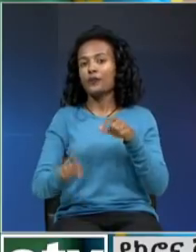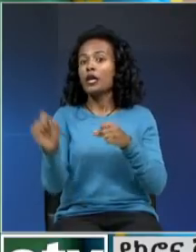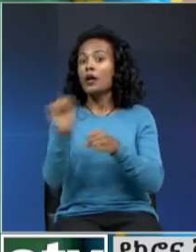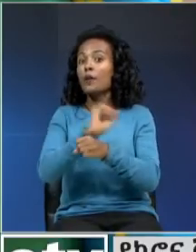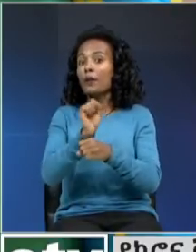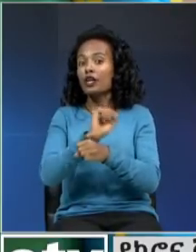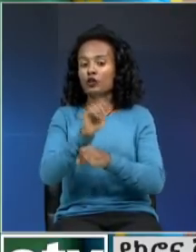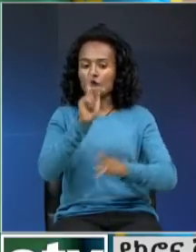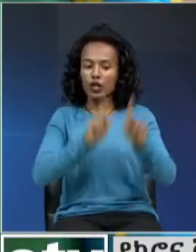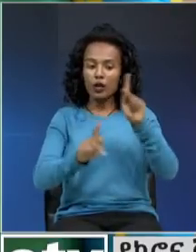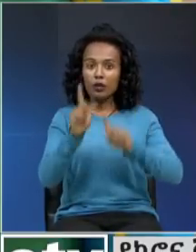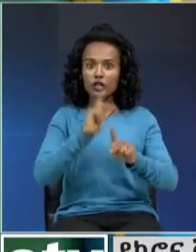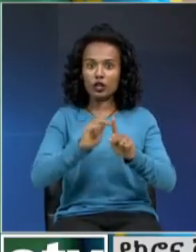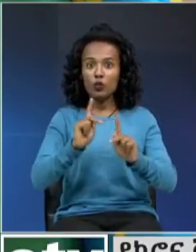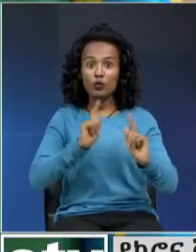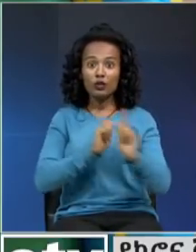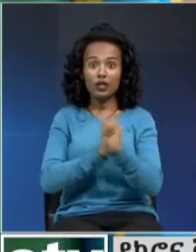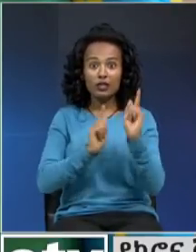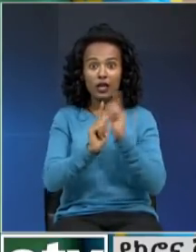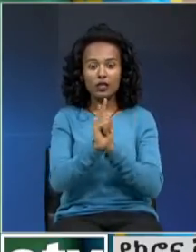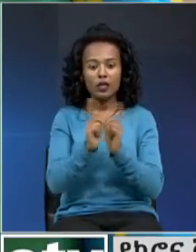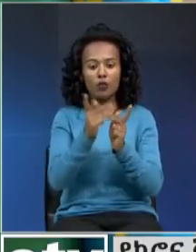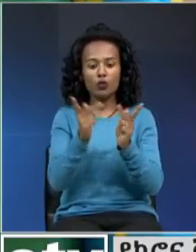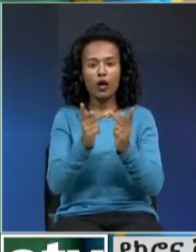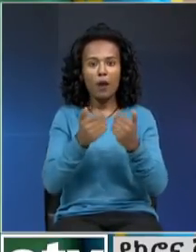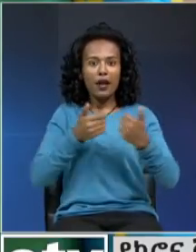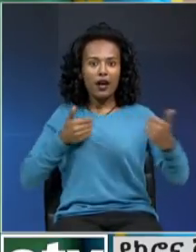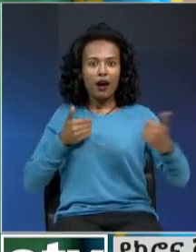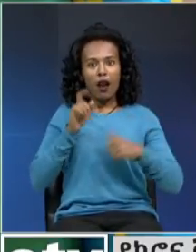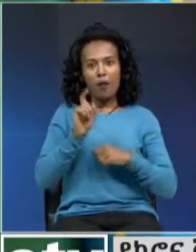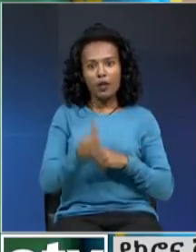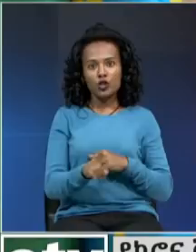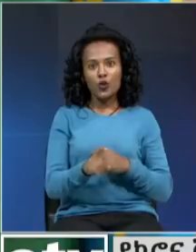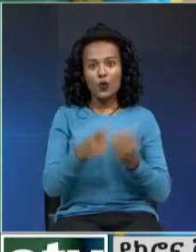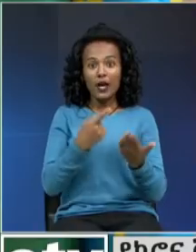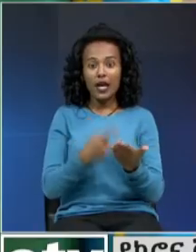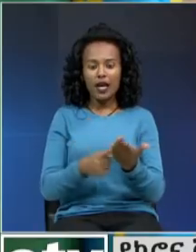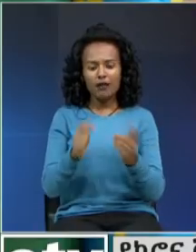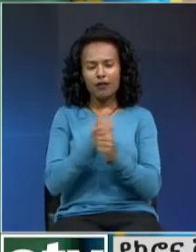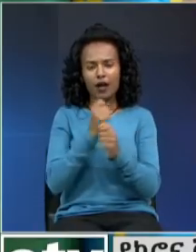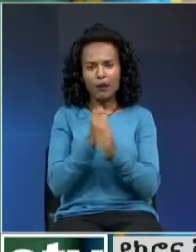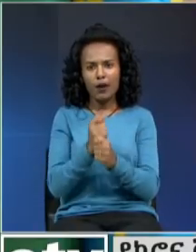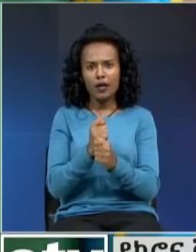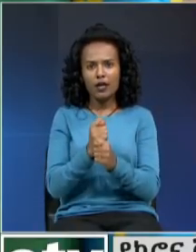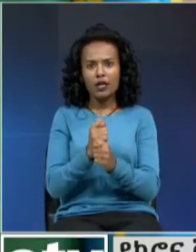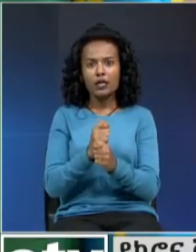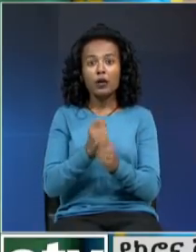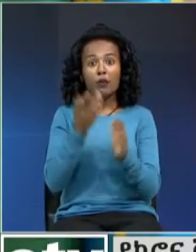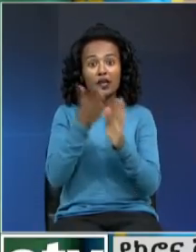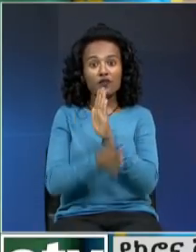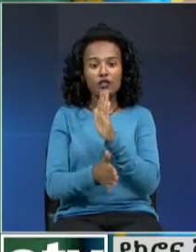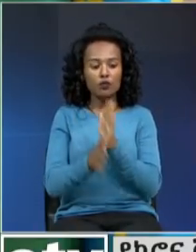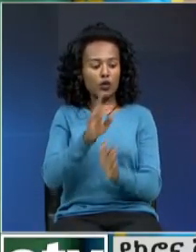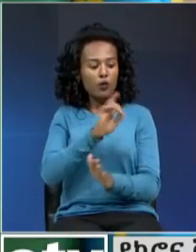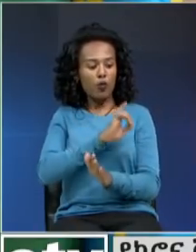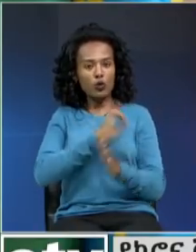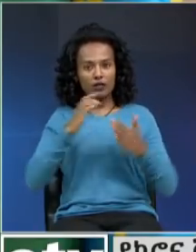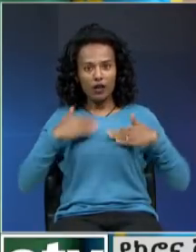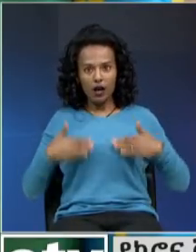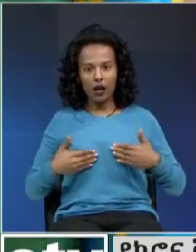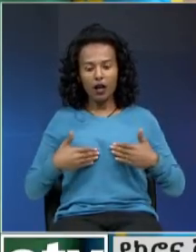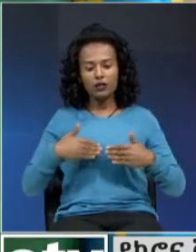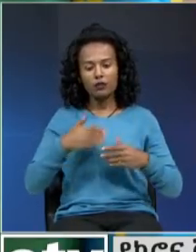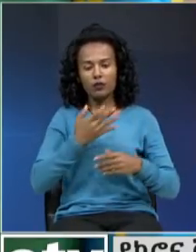መኪኖች ለህብረተሰቡ ዝውውር ቦታ መልቀቅ መቻል አለባቸው ይሄን ተግባር የሚያስፈጽሙ የፖሊስ አካላት